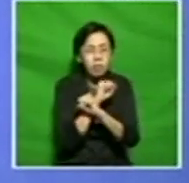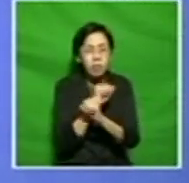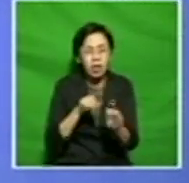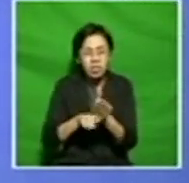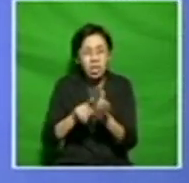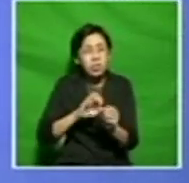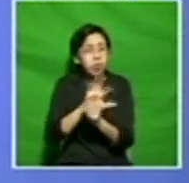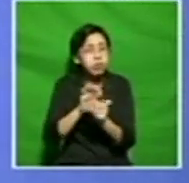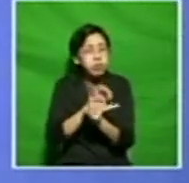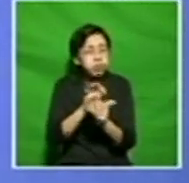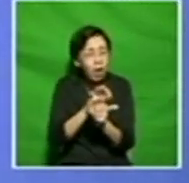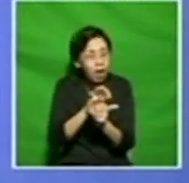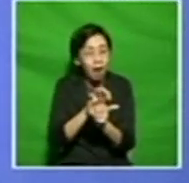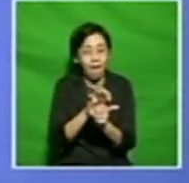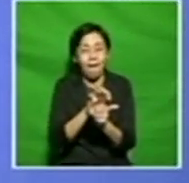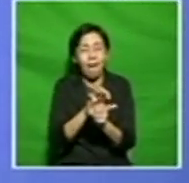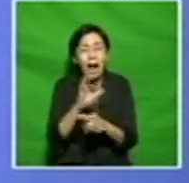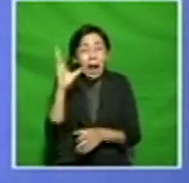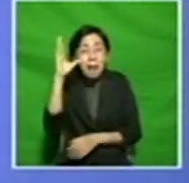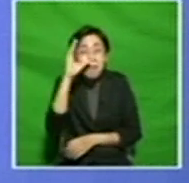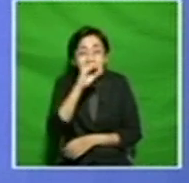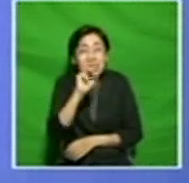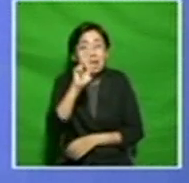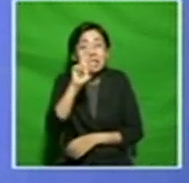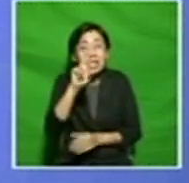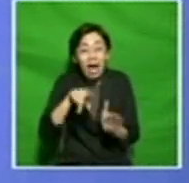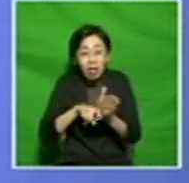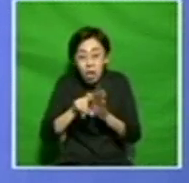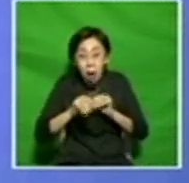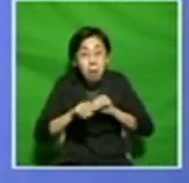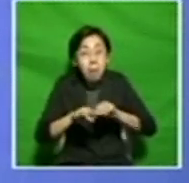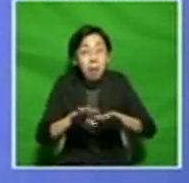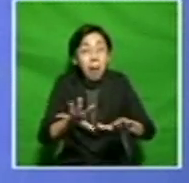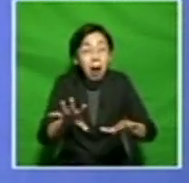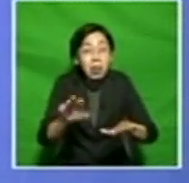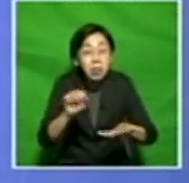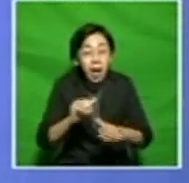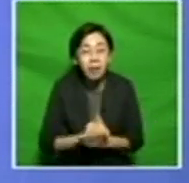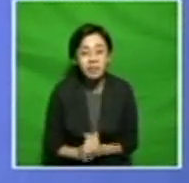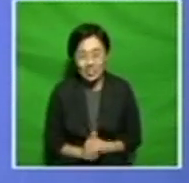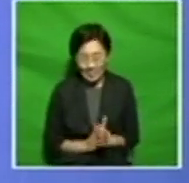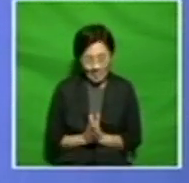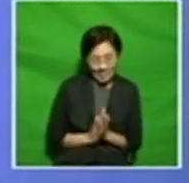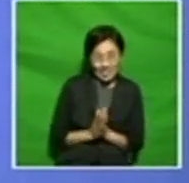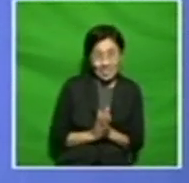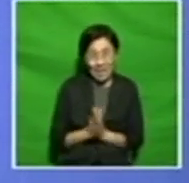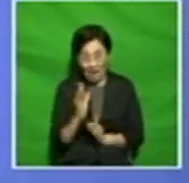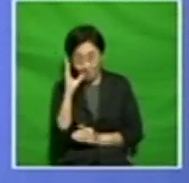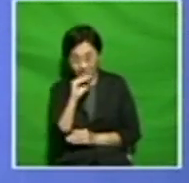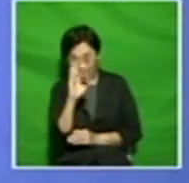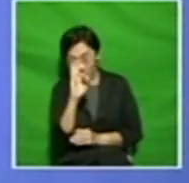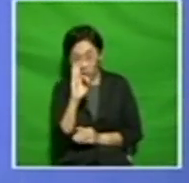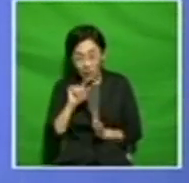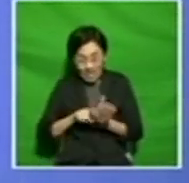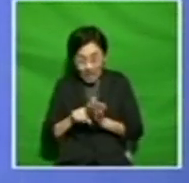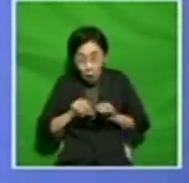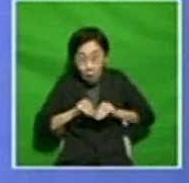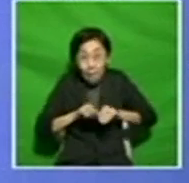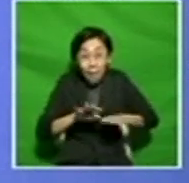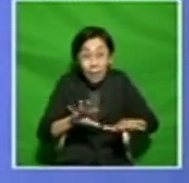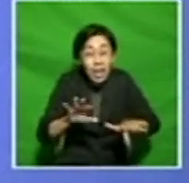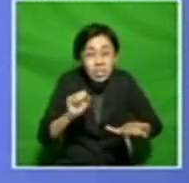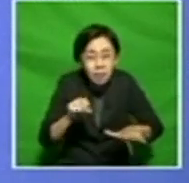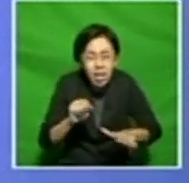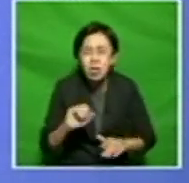คโควิดเนี่ยมันไม่ได้ออกมาตอนเที่ยงคืนมันไม่ได้จ้องจะออกมาตอน3ทุ่มมันออก24ชั่วโม